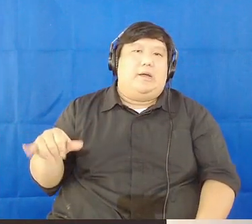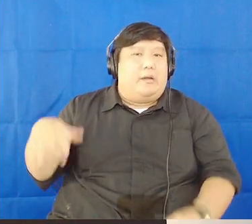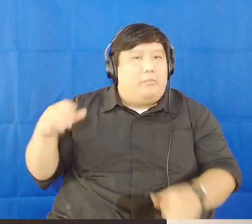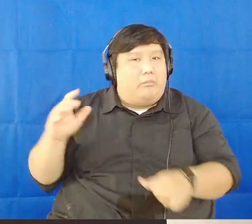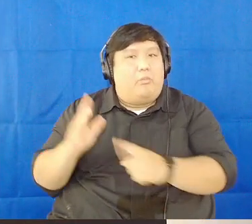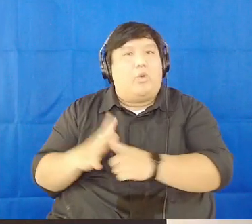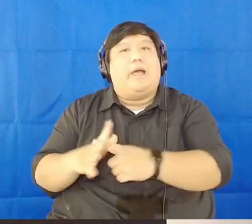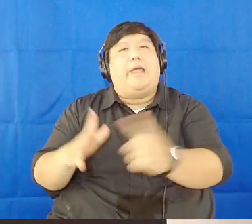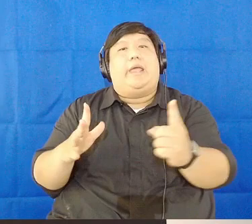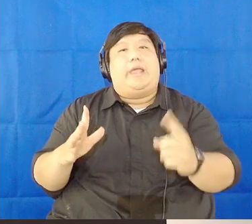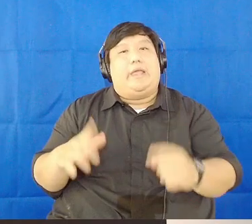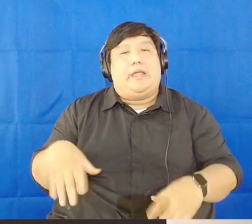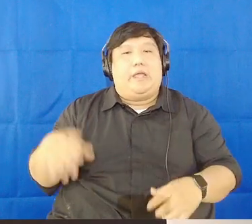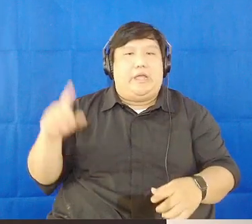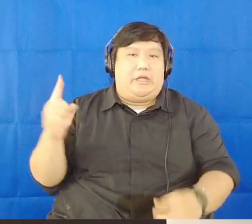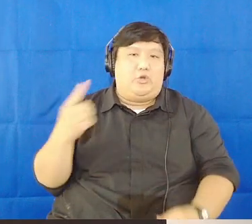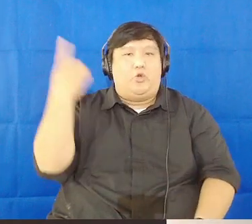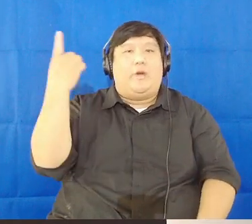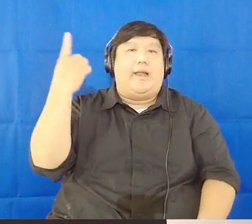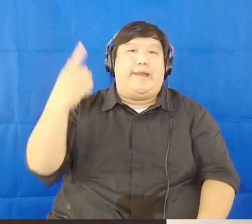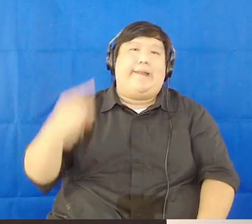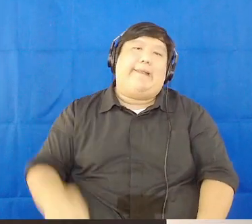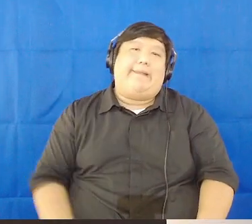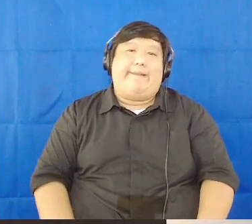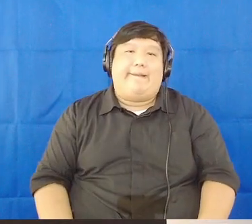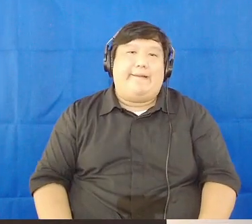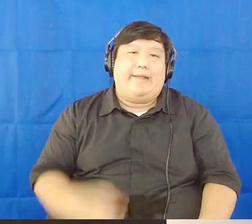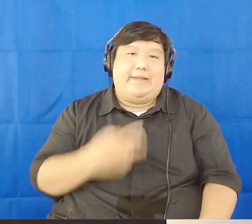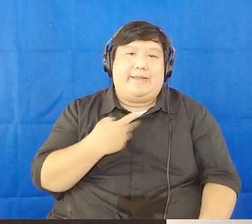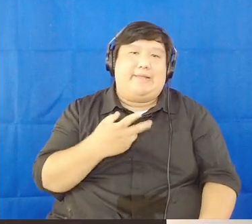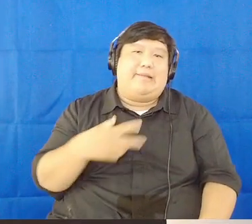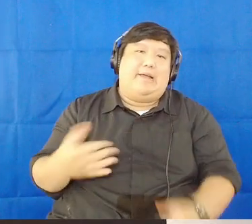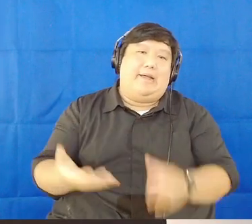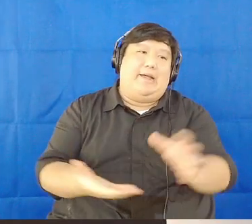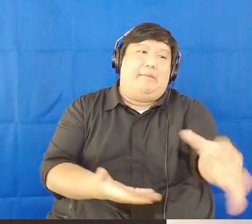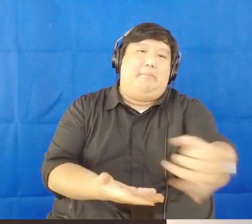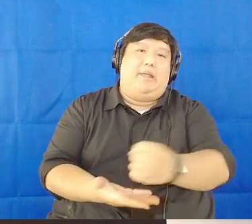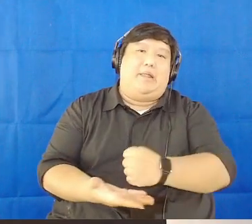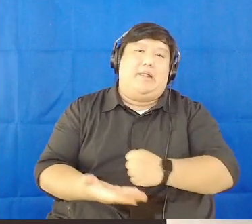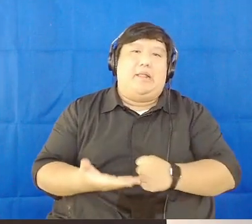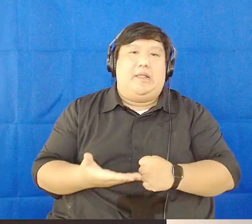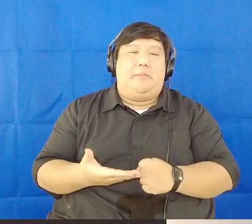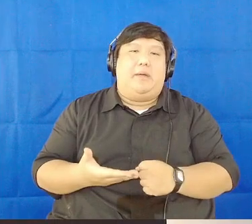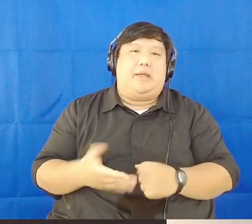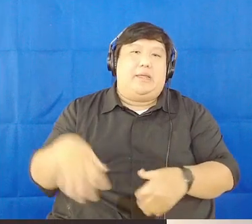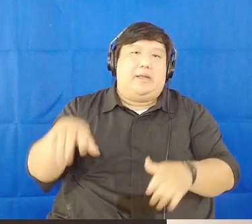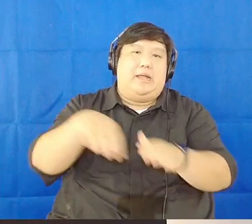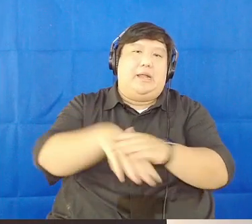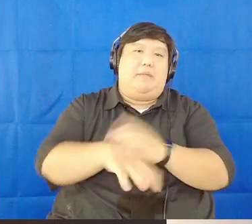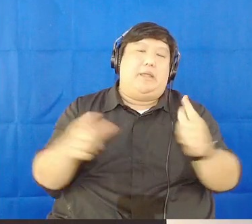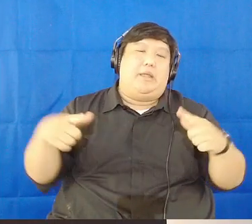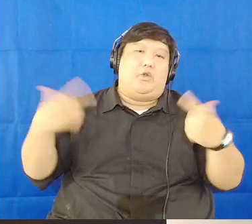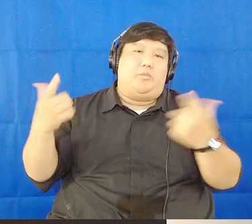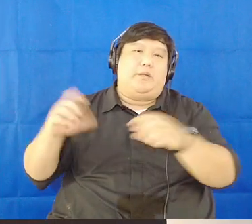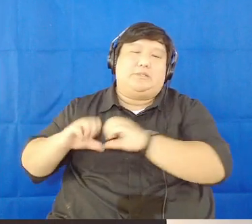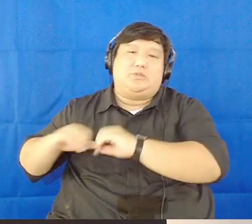kita. Dan dengan demikian, kita pun ambil bagian dalam kehidupan Kristus. Dan dengan ambil bagian dalam kehidupan Kristus,